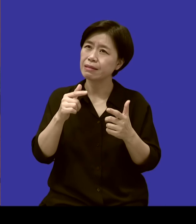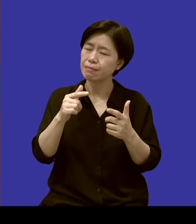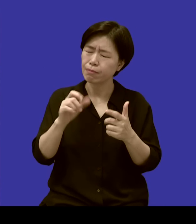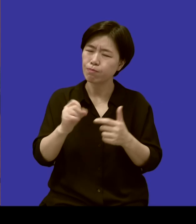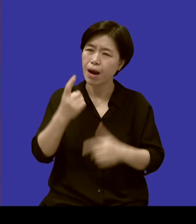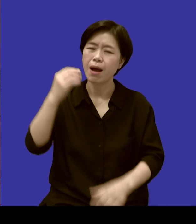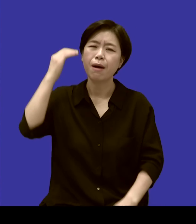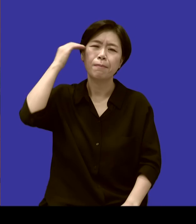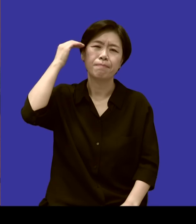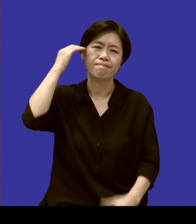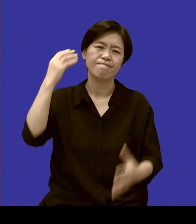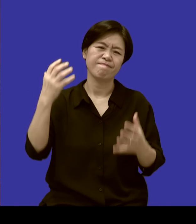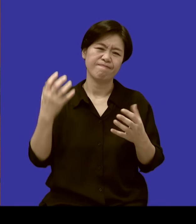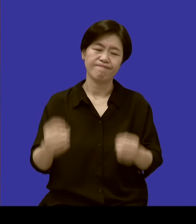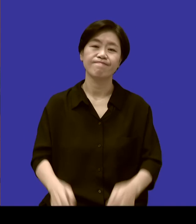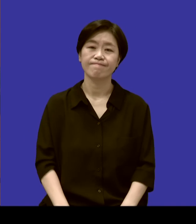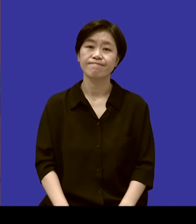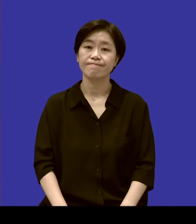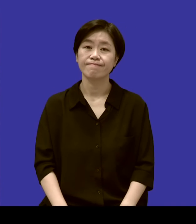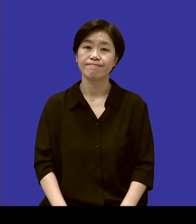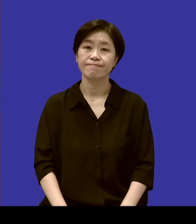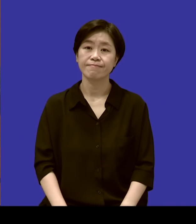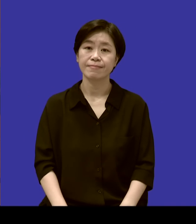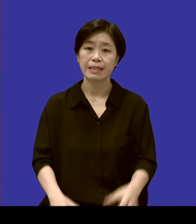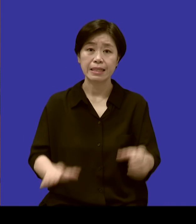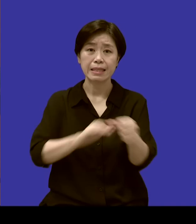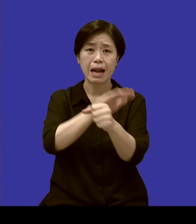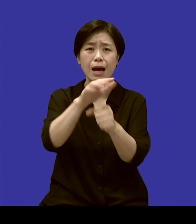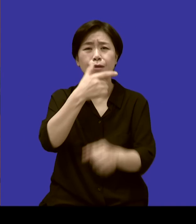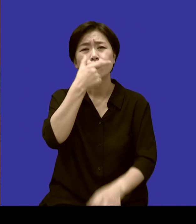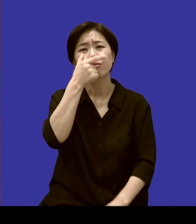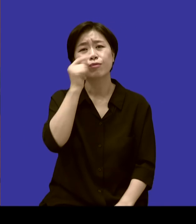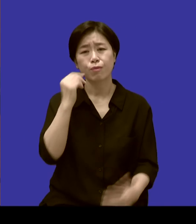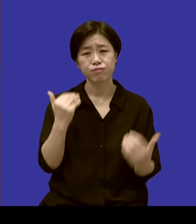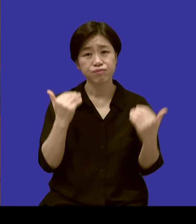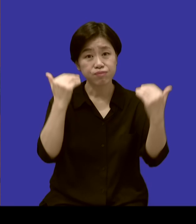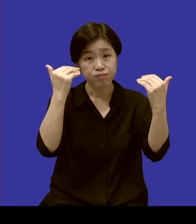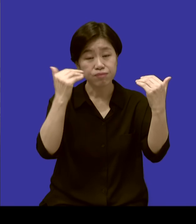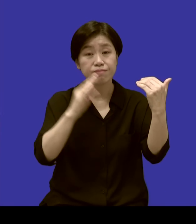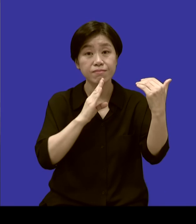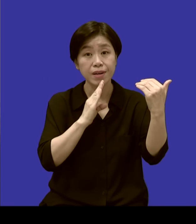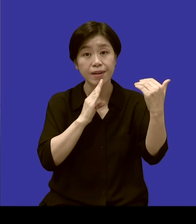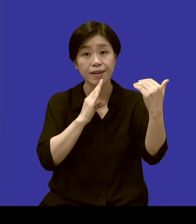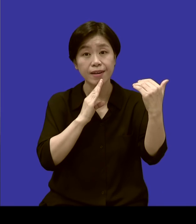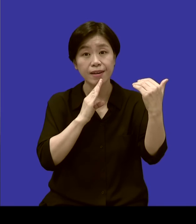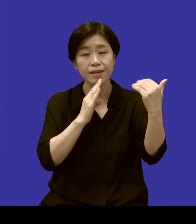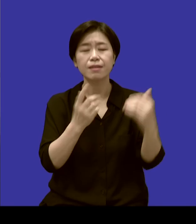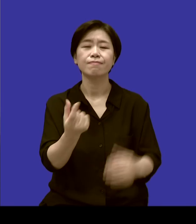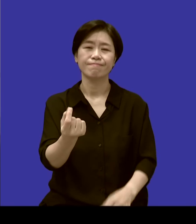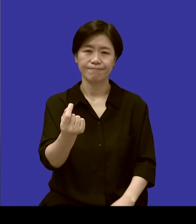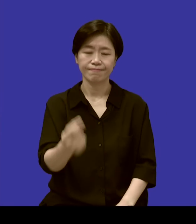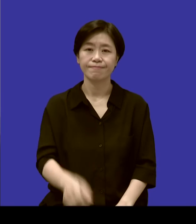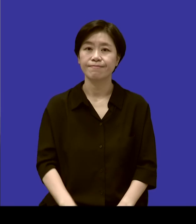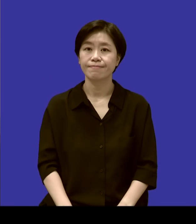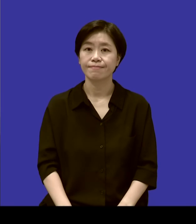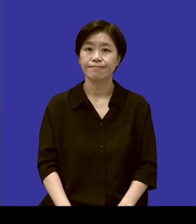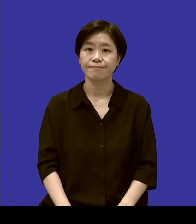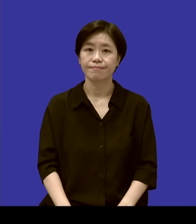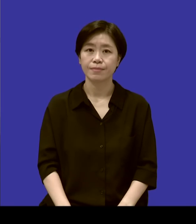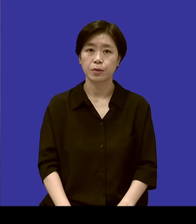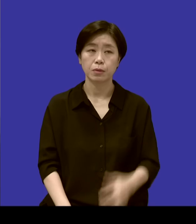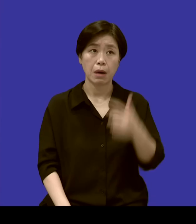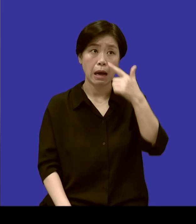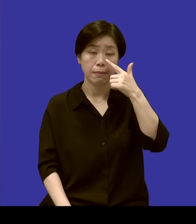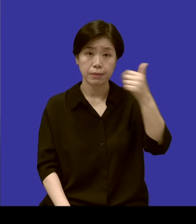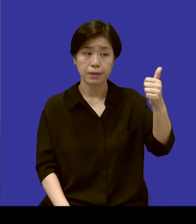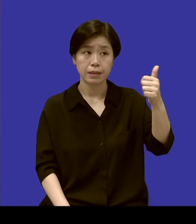싶고 인정받고 싶은 어떻게 보면 부정에 대한 결핍을 가지고 자라신 거네요. 네, 그런 결핍도 항상 있었고 인정받지